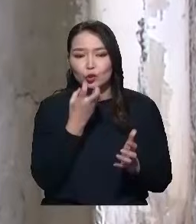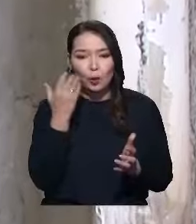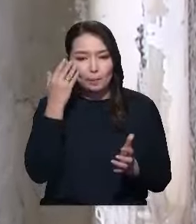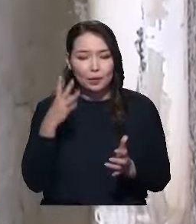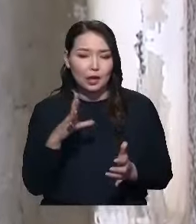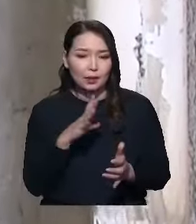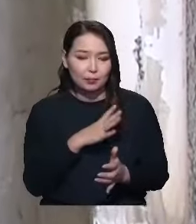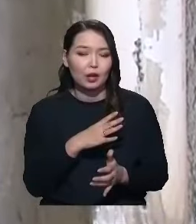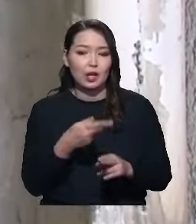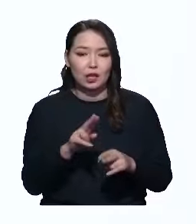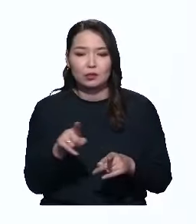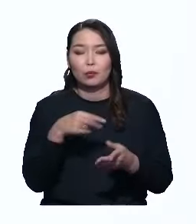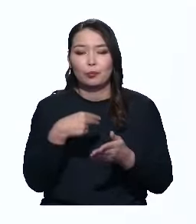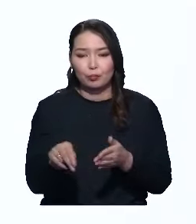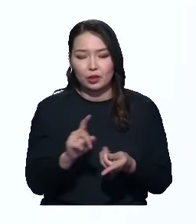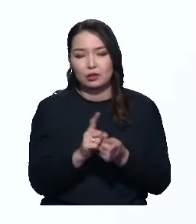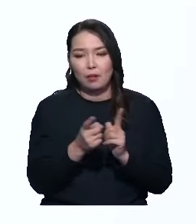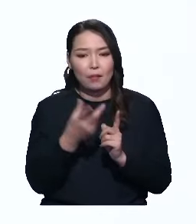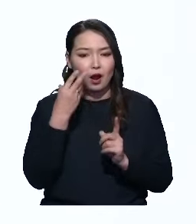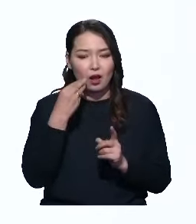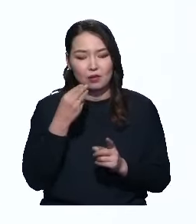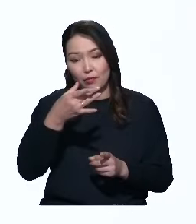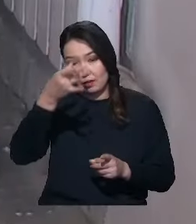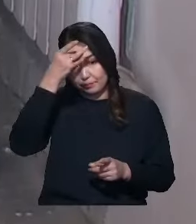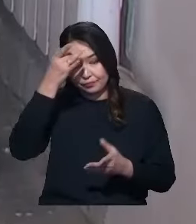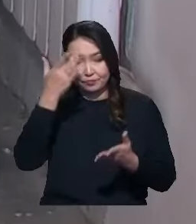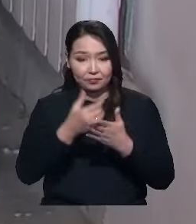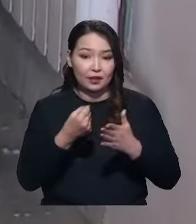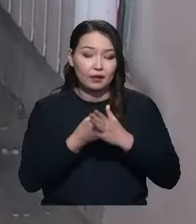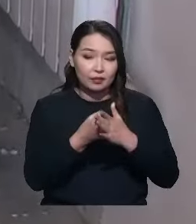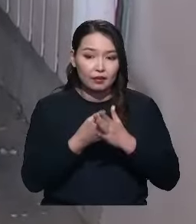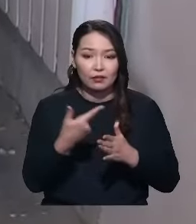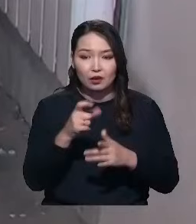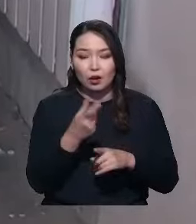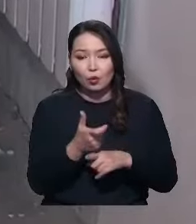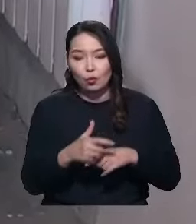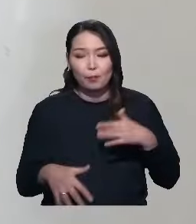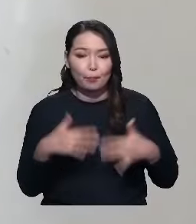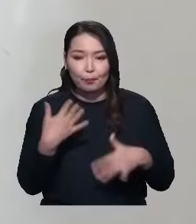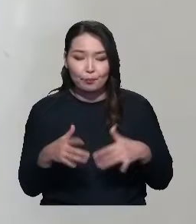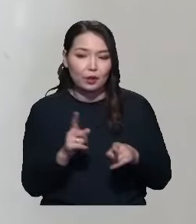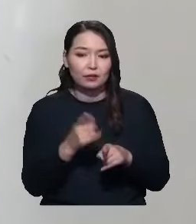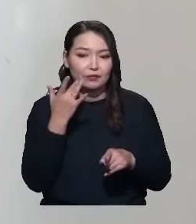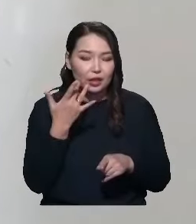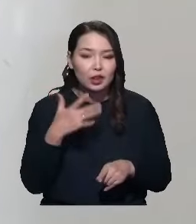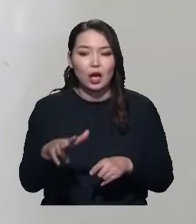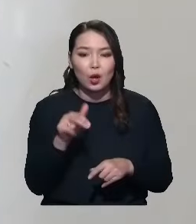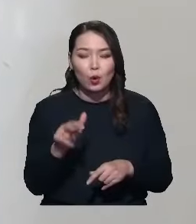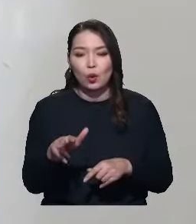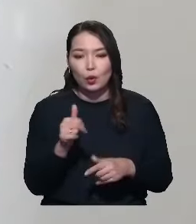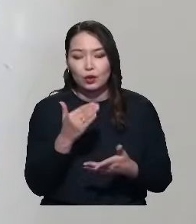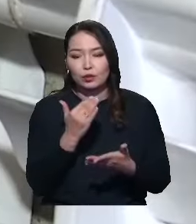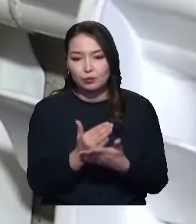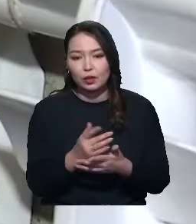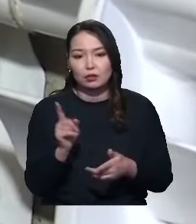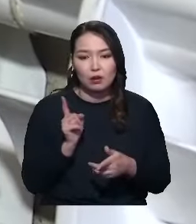дорогая покупка обернулась для алматинца головной болью. Давление газа очень слабое, из-за чего печь отключается. Члены семьи по очереди